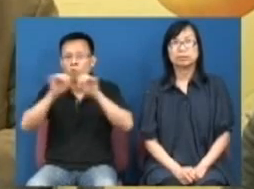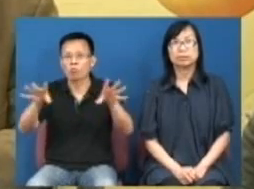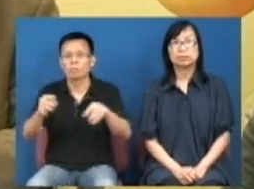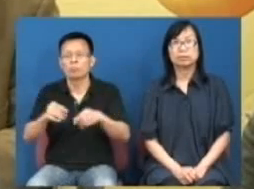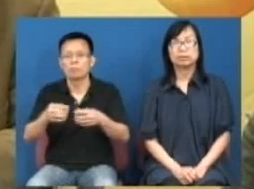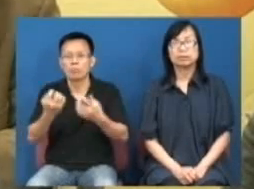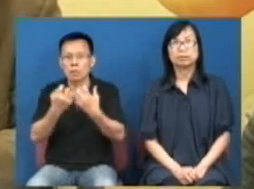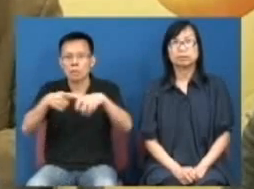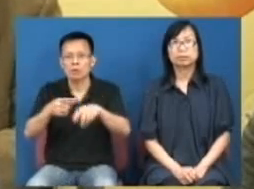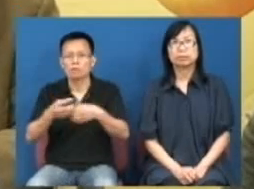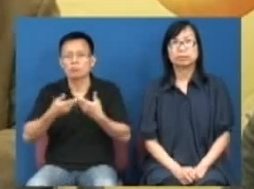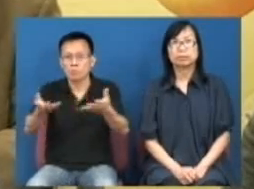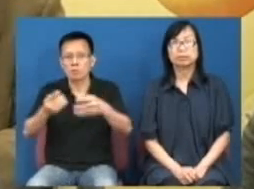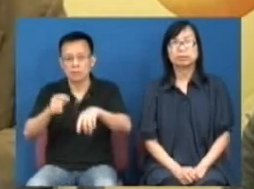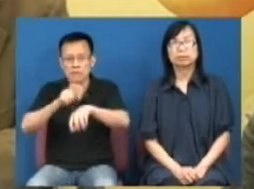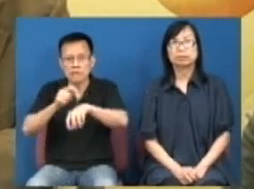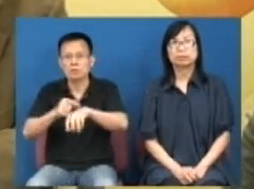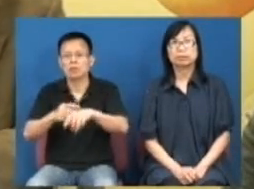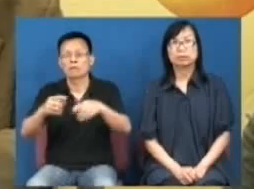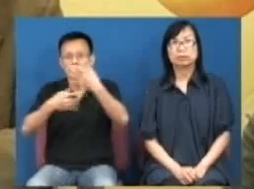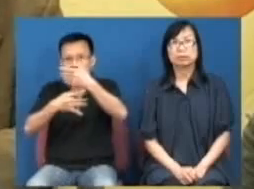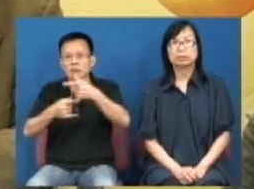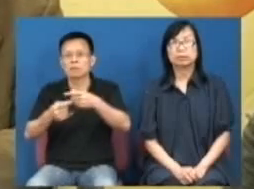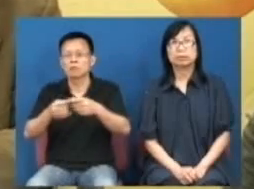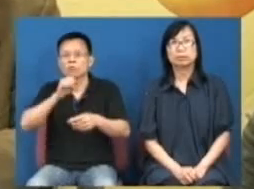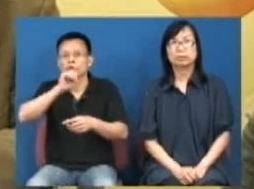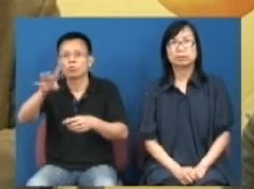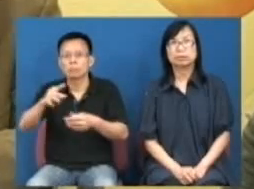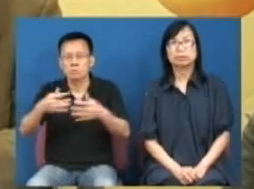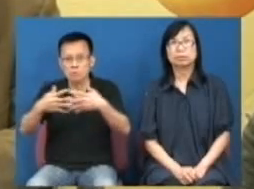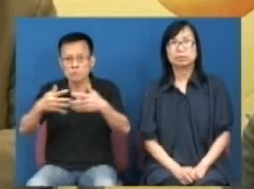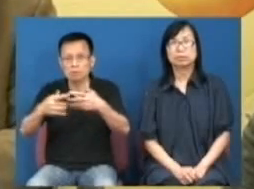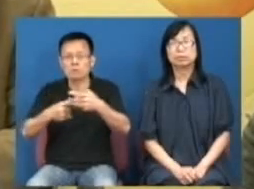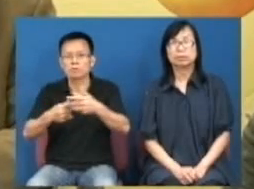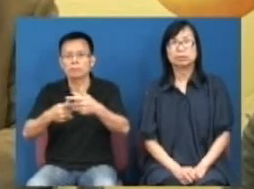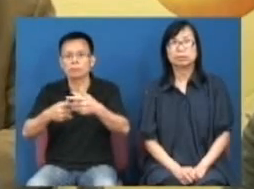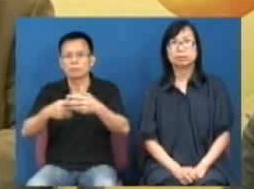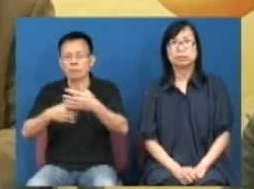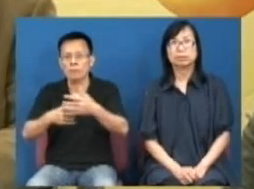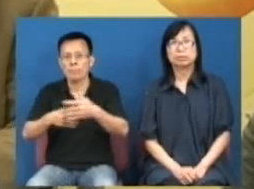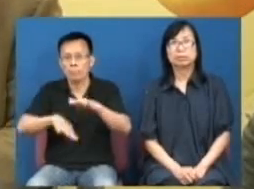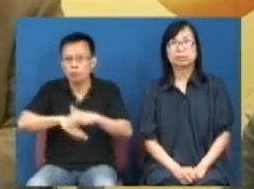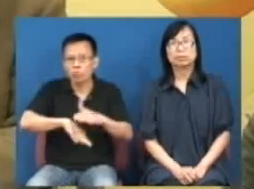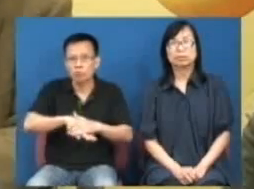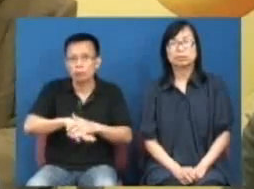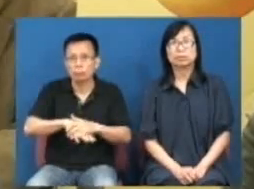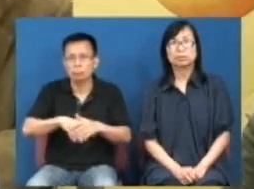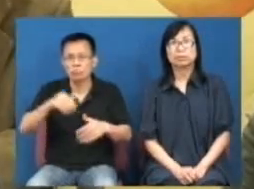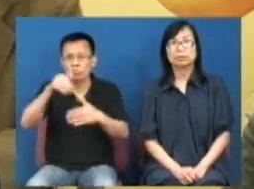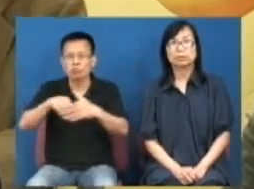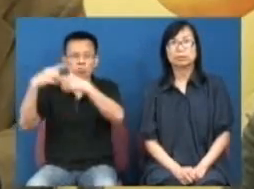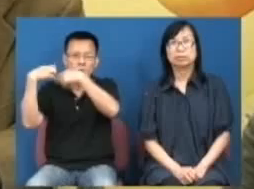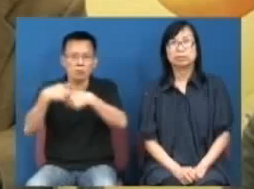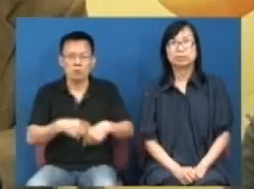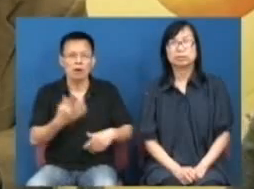的日期、時間、內容以及通知事項記錄在案，保存至選舉後